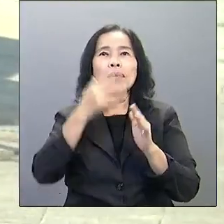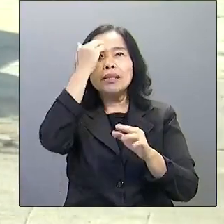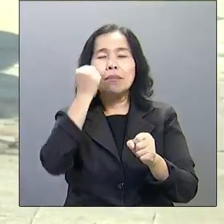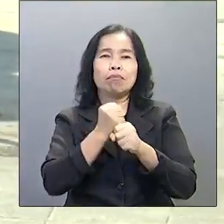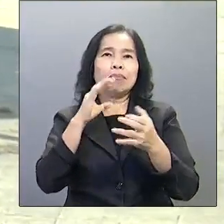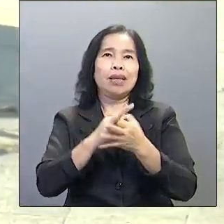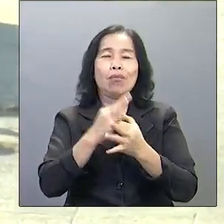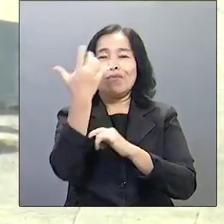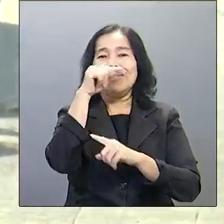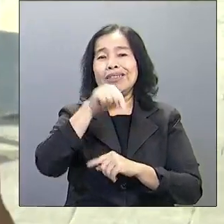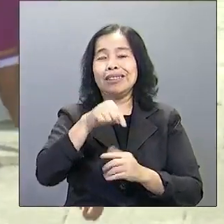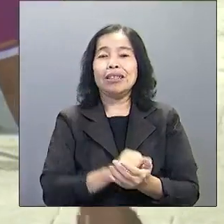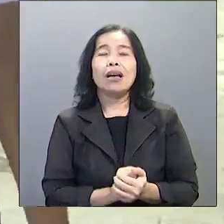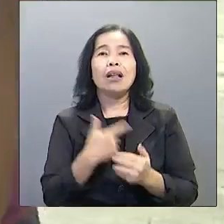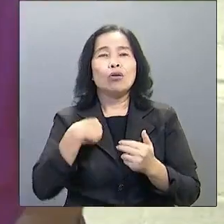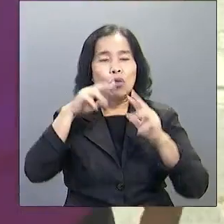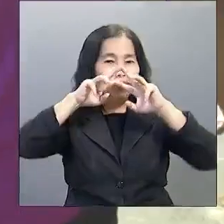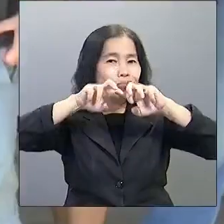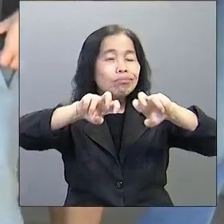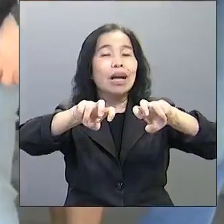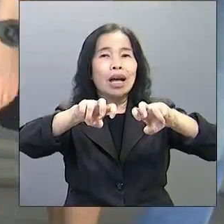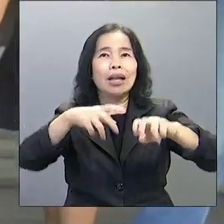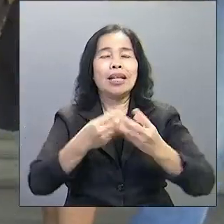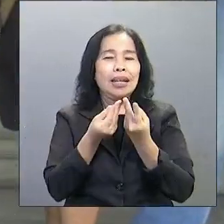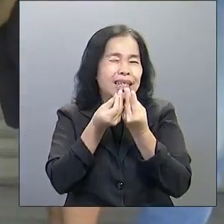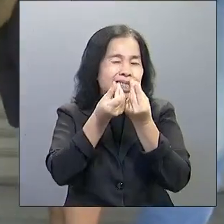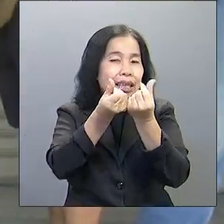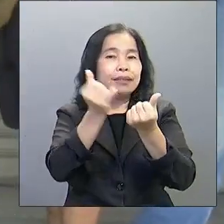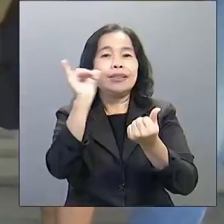อบการในครั้งนี้ซึ่งก็จะต้องมีการตรวจสอบรายละเอียดอีกครั้งเพื่อดำเนินคดีต่อไปค่ะ